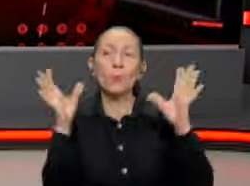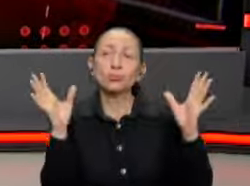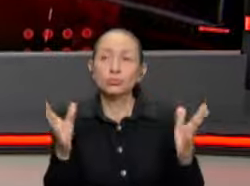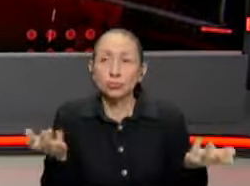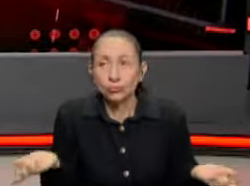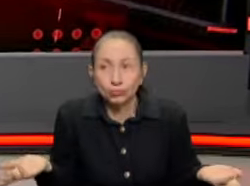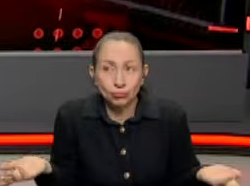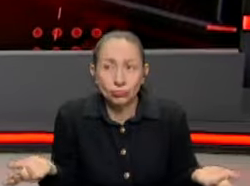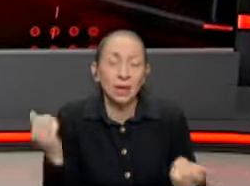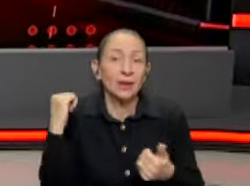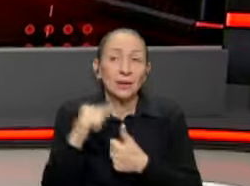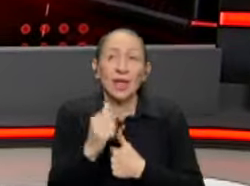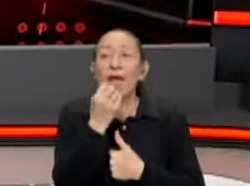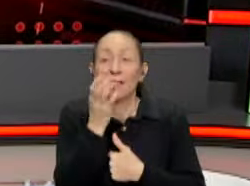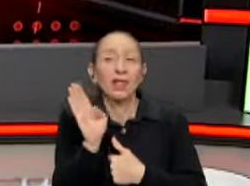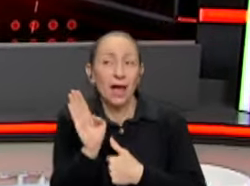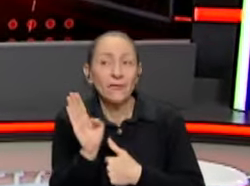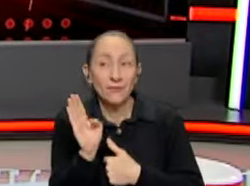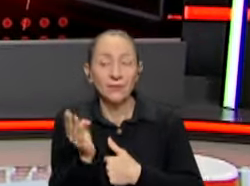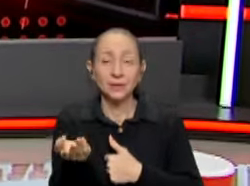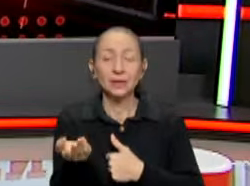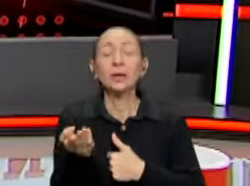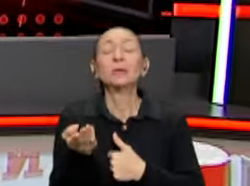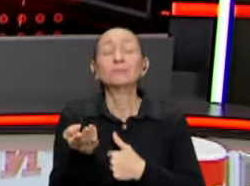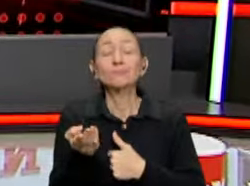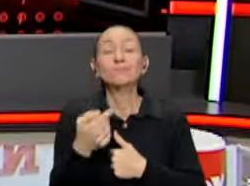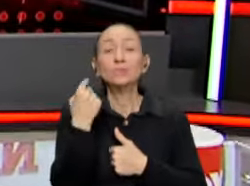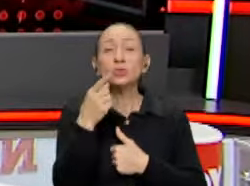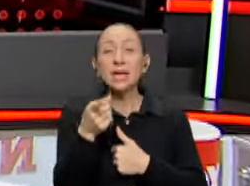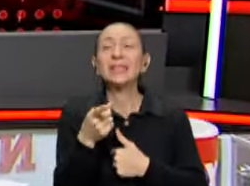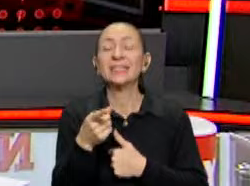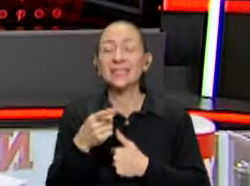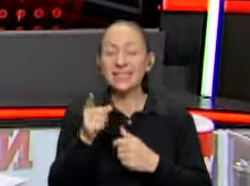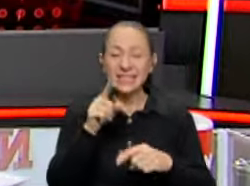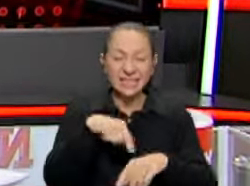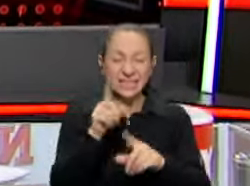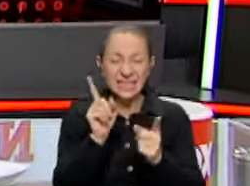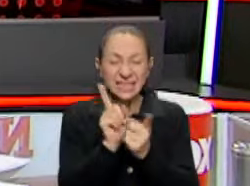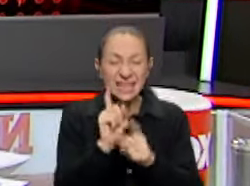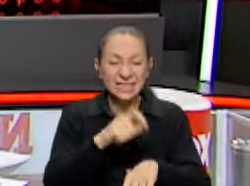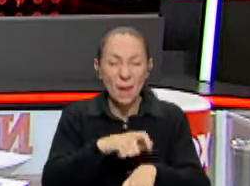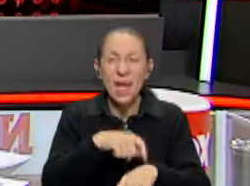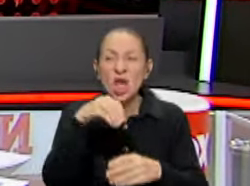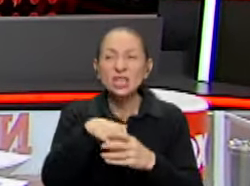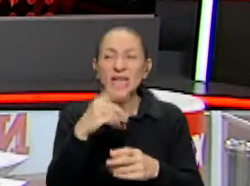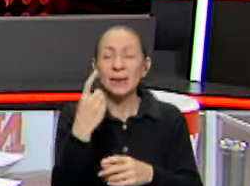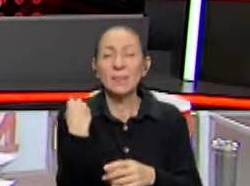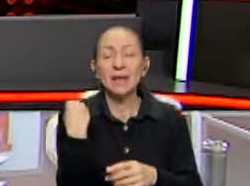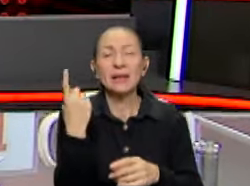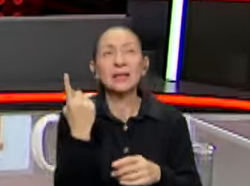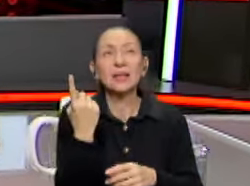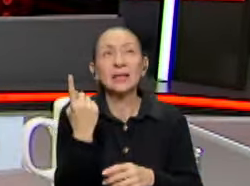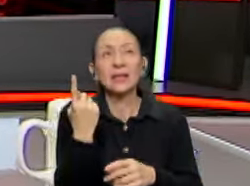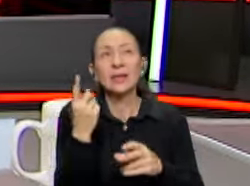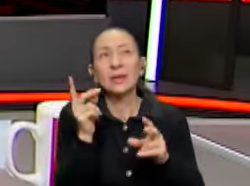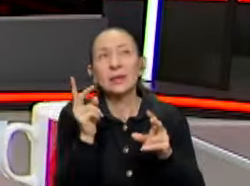kopmuş yine itiraflar Dolayısıyla kısa süre içinde Burada yeni bir mesele